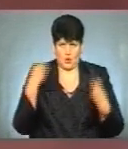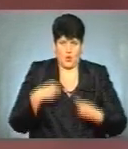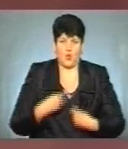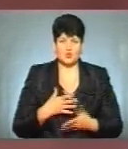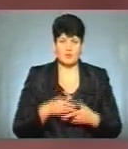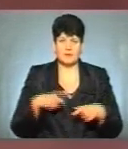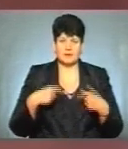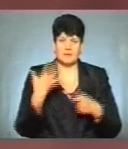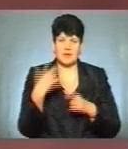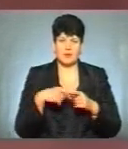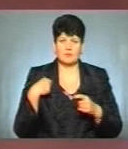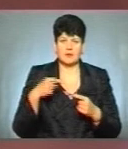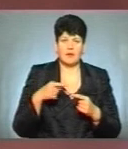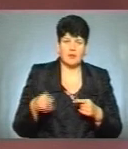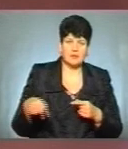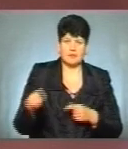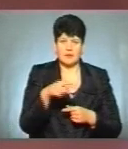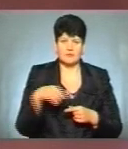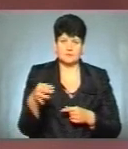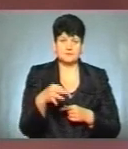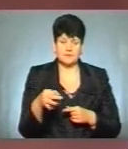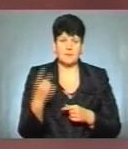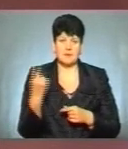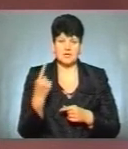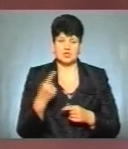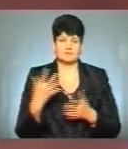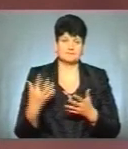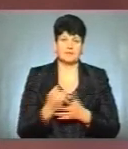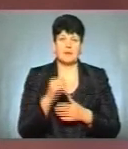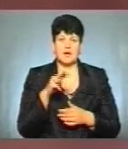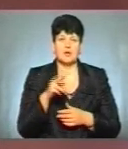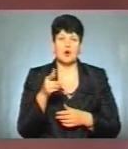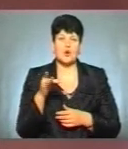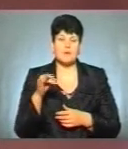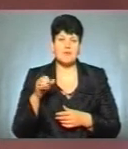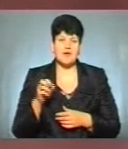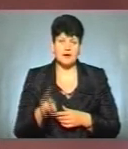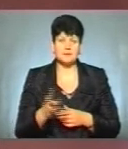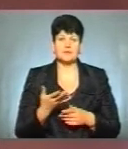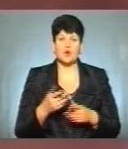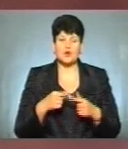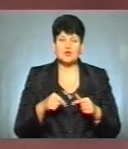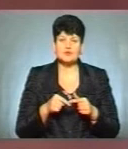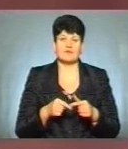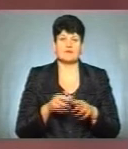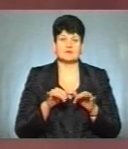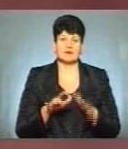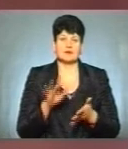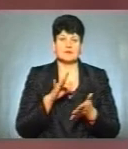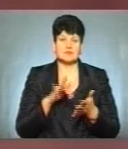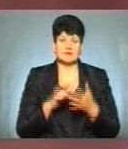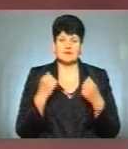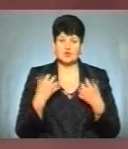кілометрів навколо водойми. Першим фінішував Михайло Гром'як. Організував захід Тернопільський міський центр фізичного